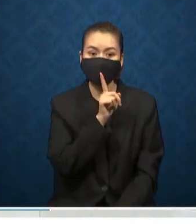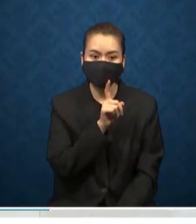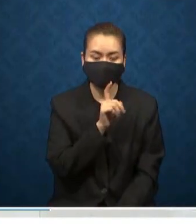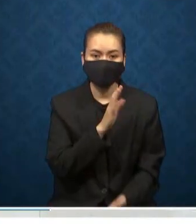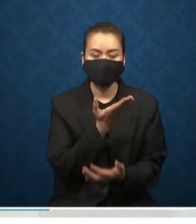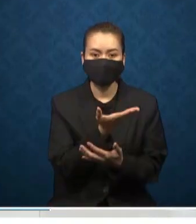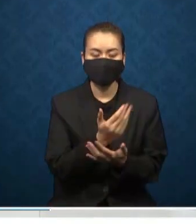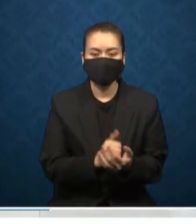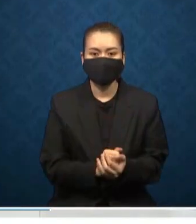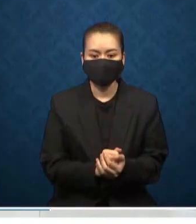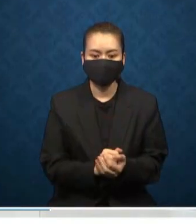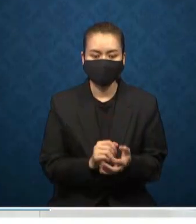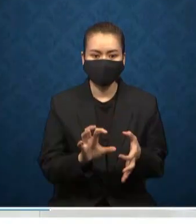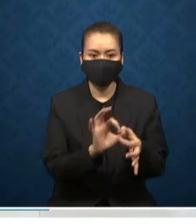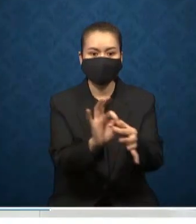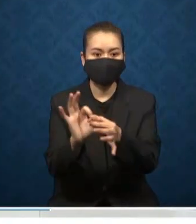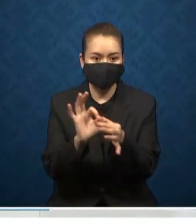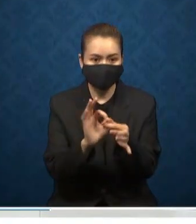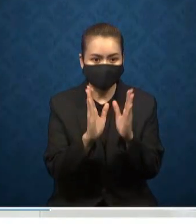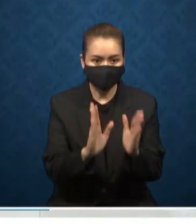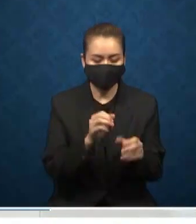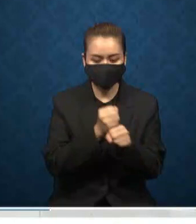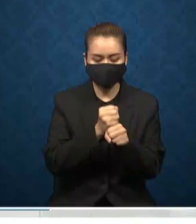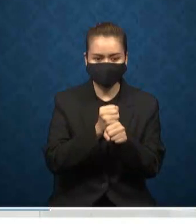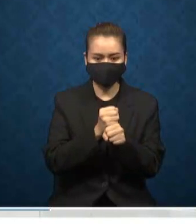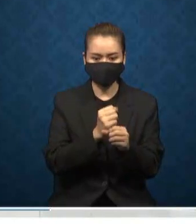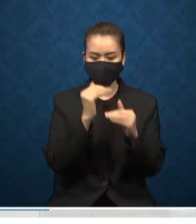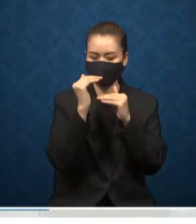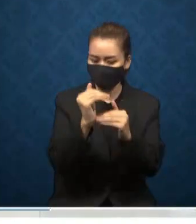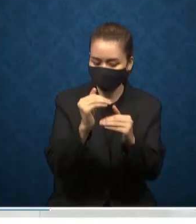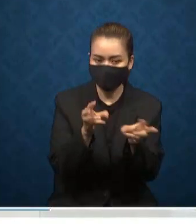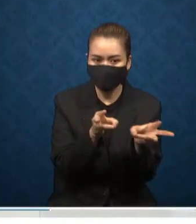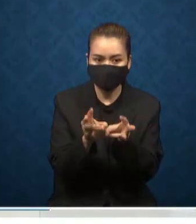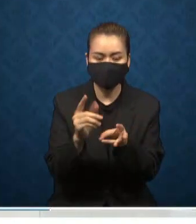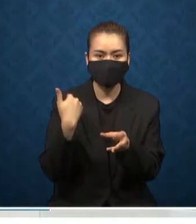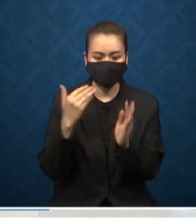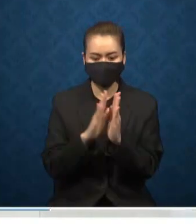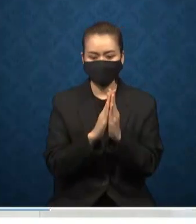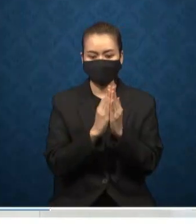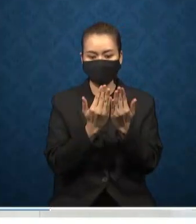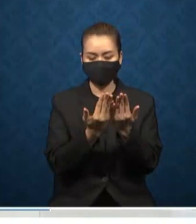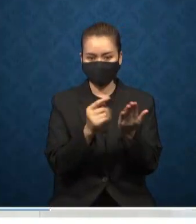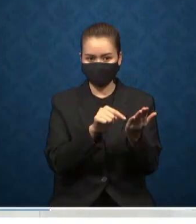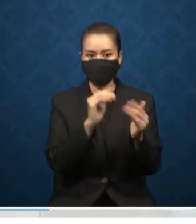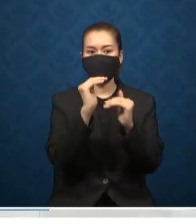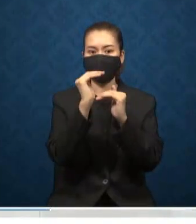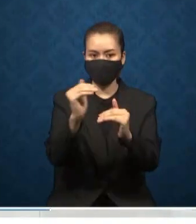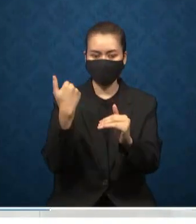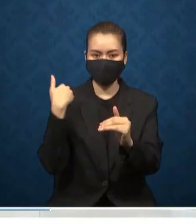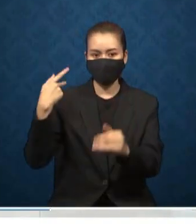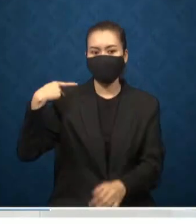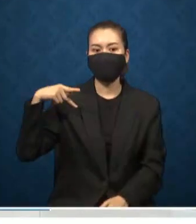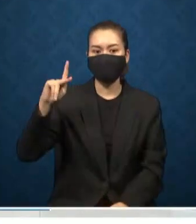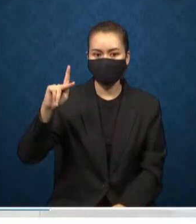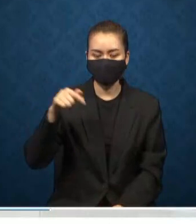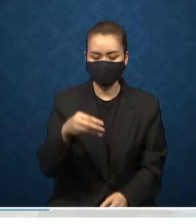การผู้ที่เกี่ยวข้องได้มีการกำหนดหลักเกณฑ์หรือไม่ถ้าเราจะเห็นว่าต่อไปนี้ในพรบฉบับนี้ได้กำหนดผลพลอยได้ว่าถึงแม้จะเพิ่มก